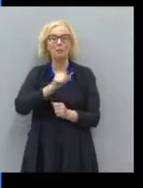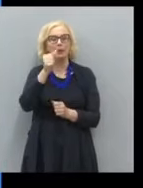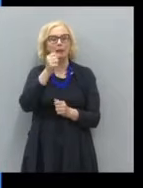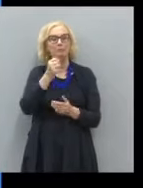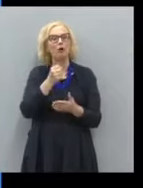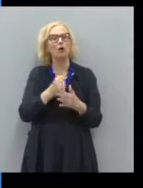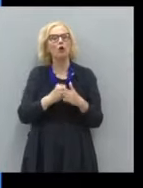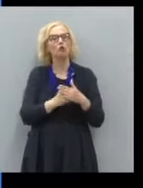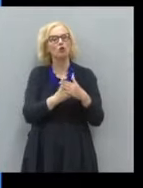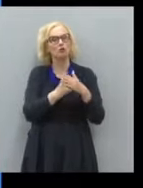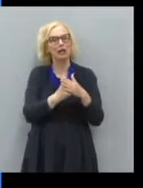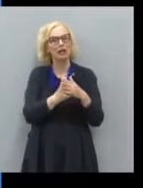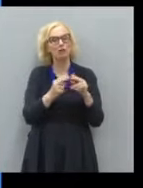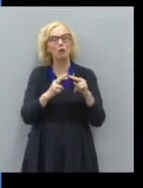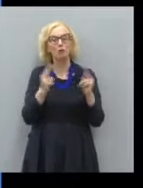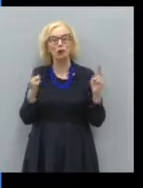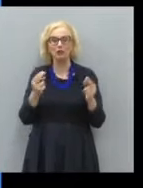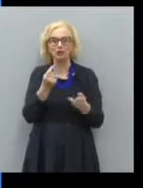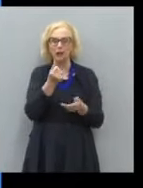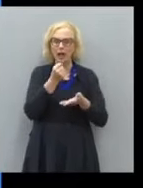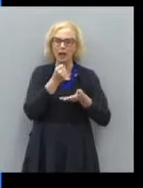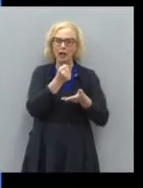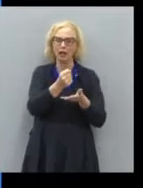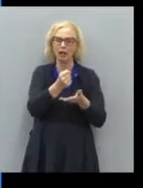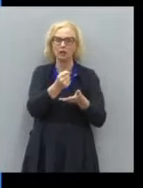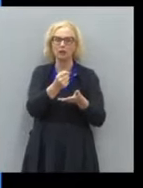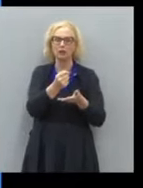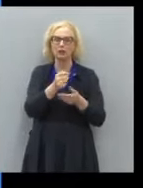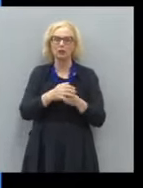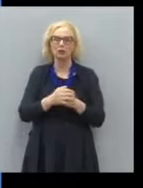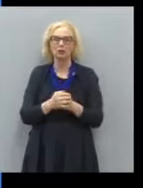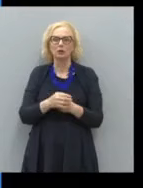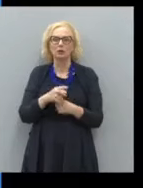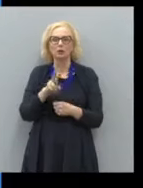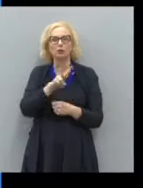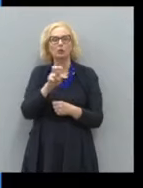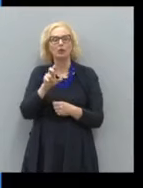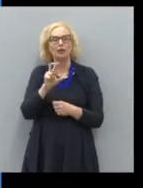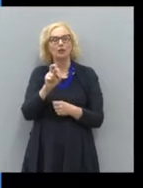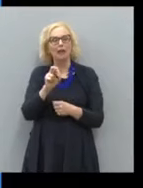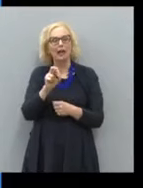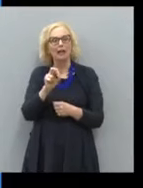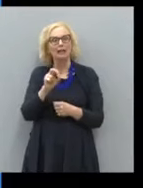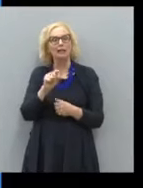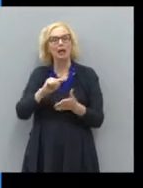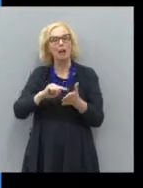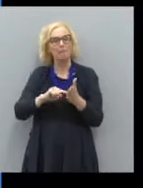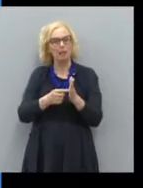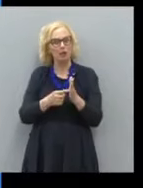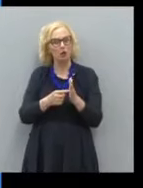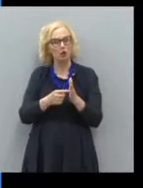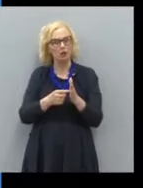risorse provinciali messe in campo furono 230 milioni